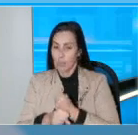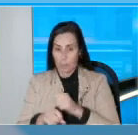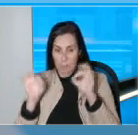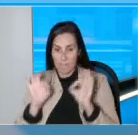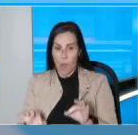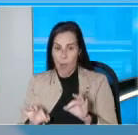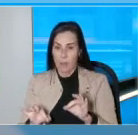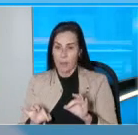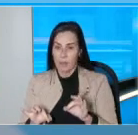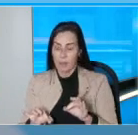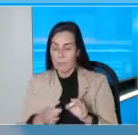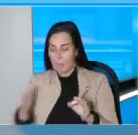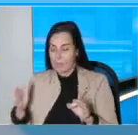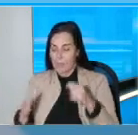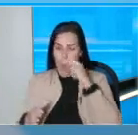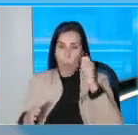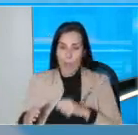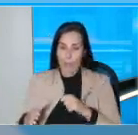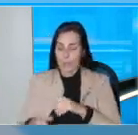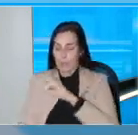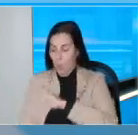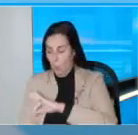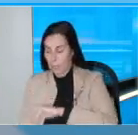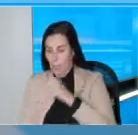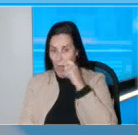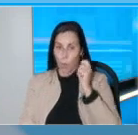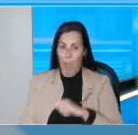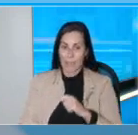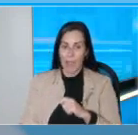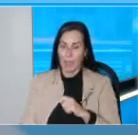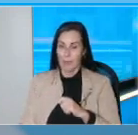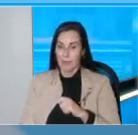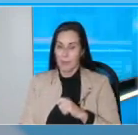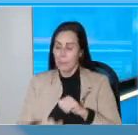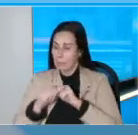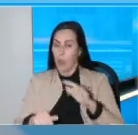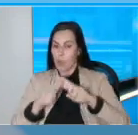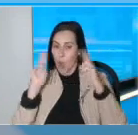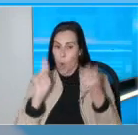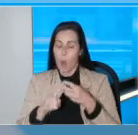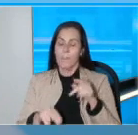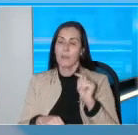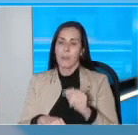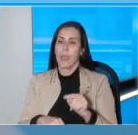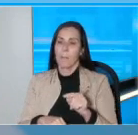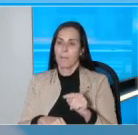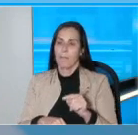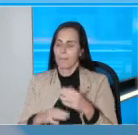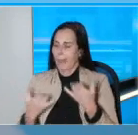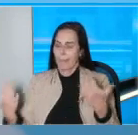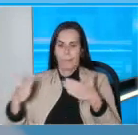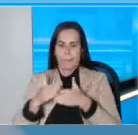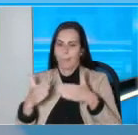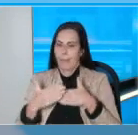בשטח, במזרח אוקראינה, בין רוסיה לבין אוקראינה בגיבוי בינלאומי, הם בעצם נמצאים עם מבוי